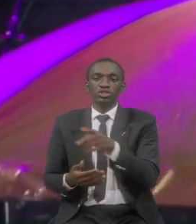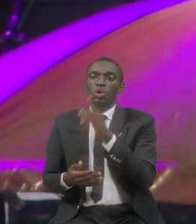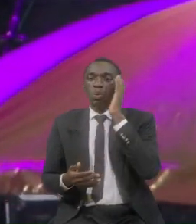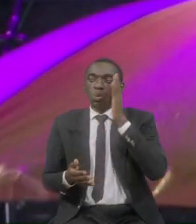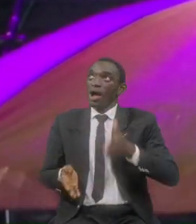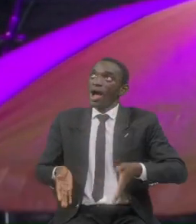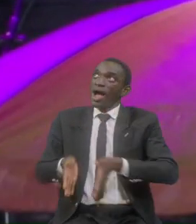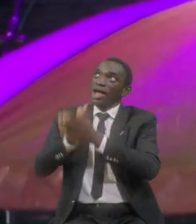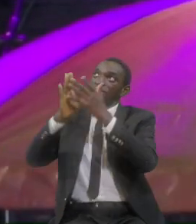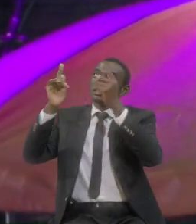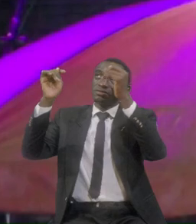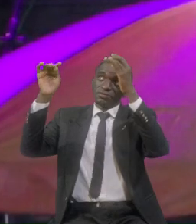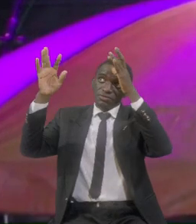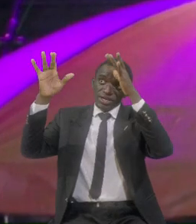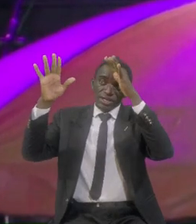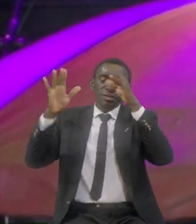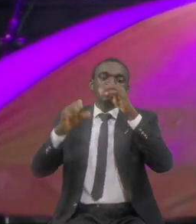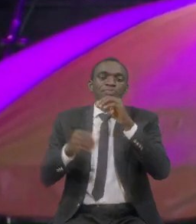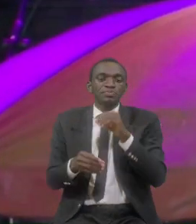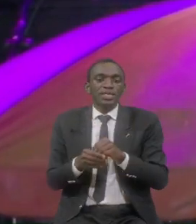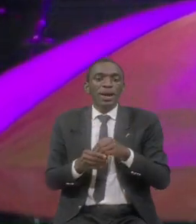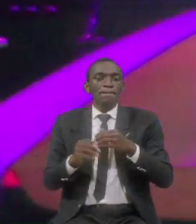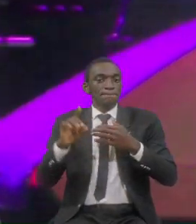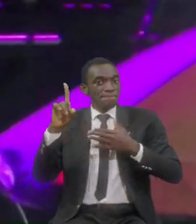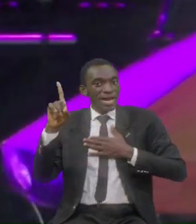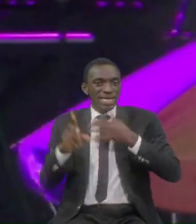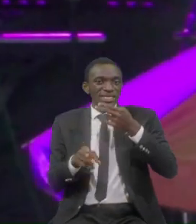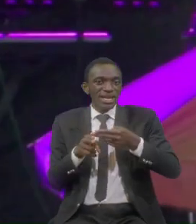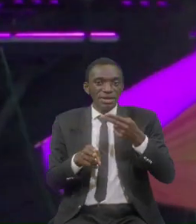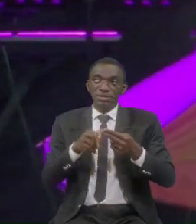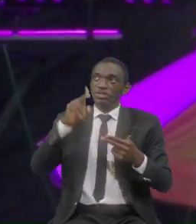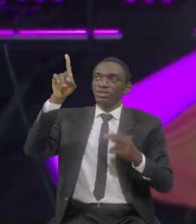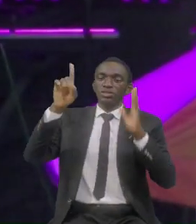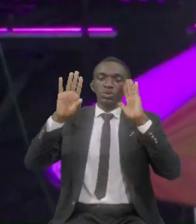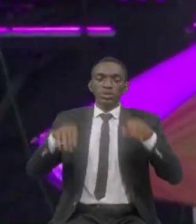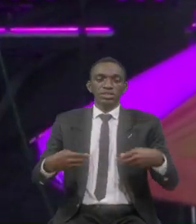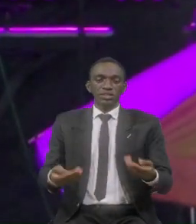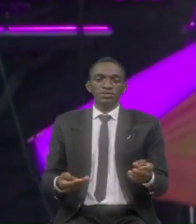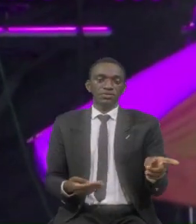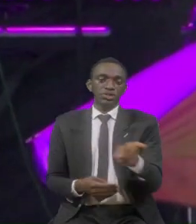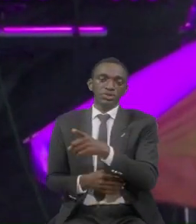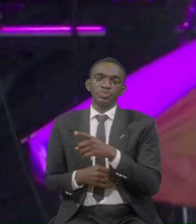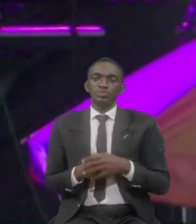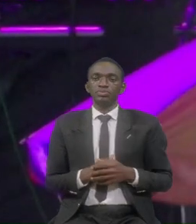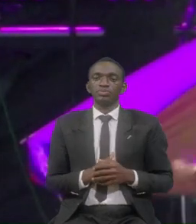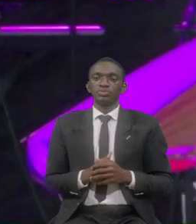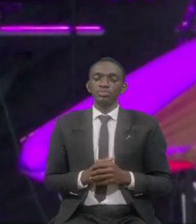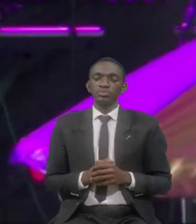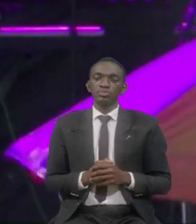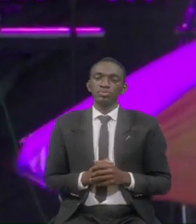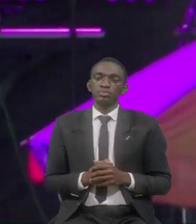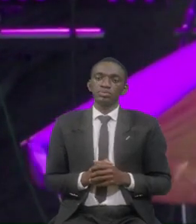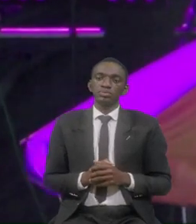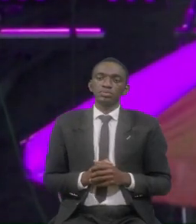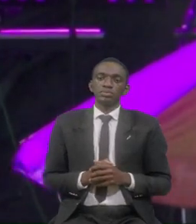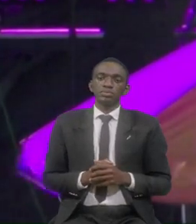Father in my name, He will give it to you. Maskin unsa inyo pangayoon sa mahan sa akong pangalan ninyo ni Jesus, ihatag na ko kanin.